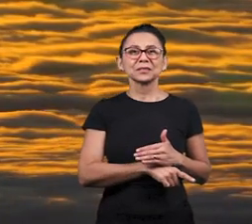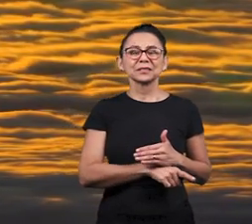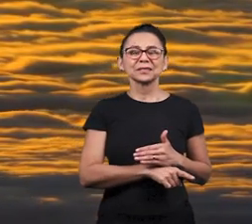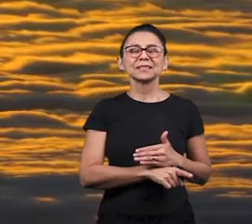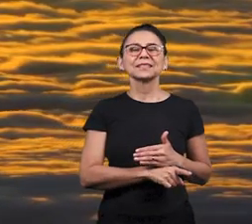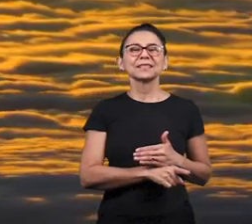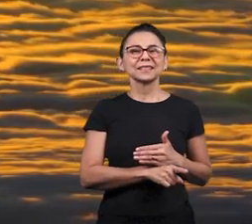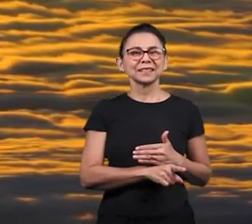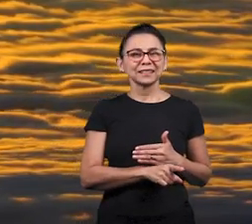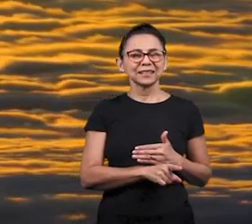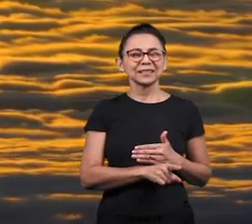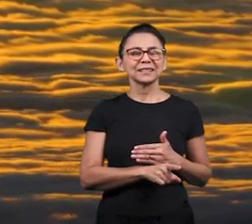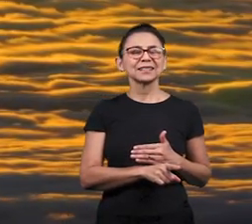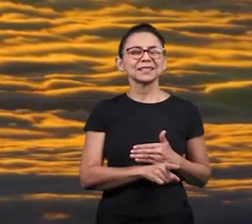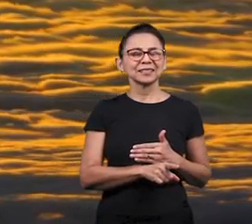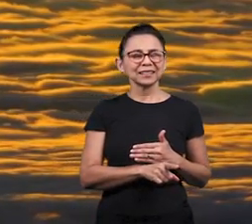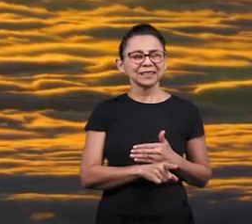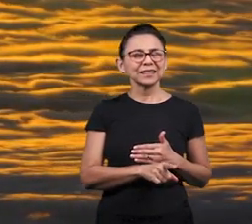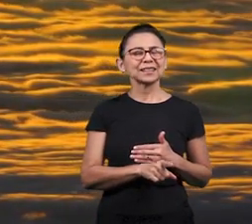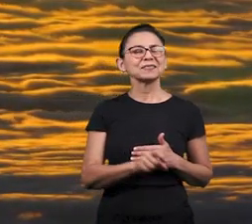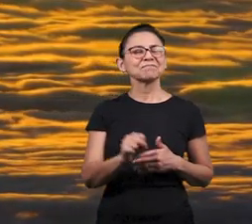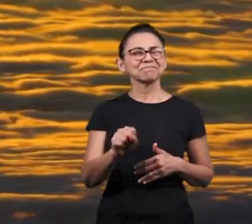Que profundo